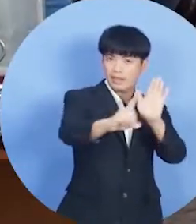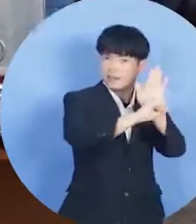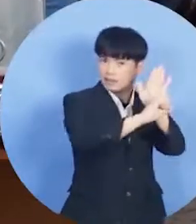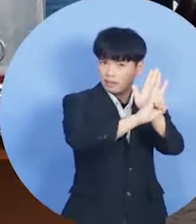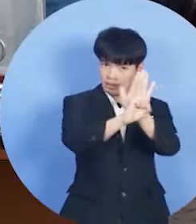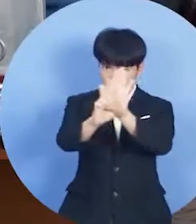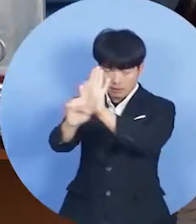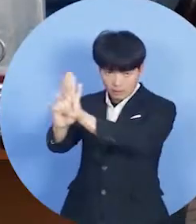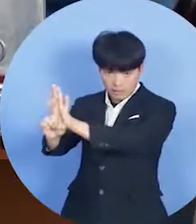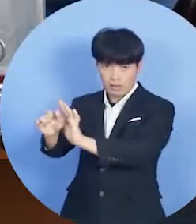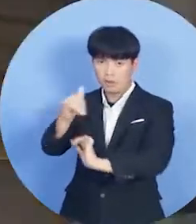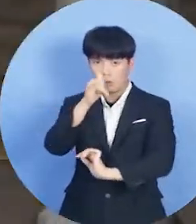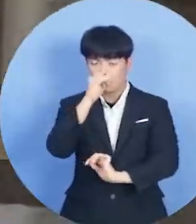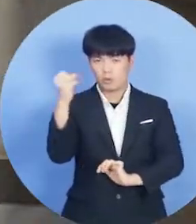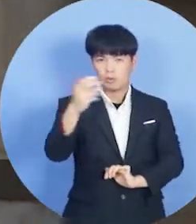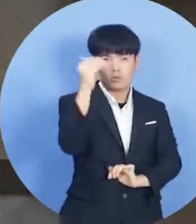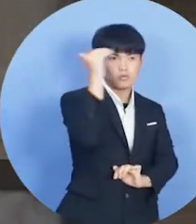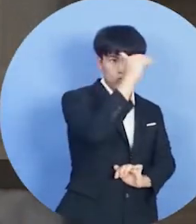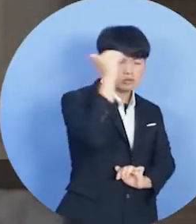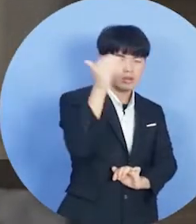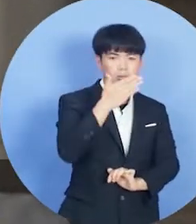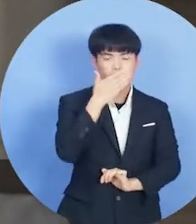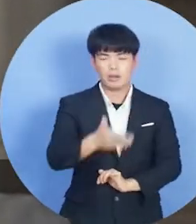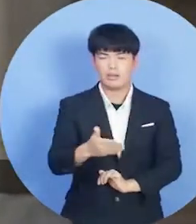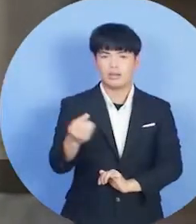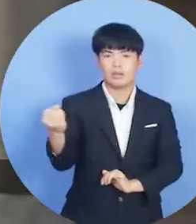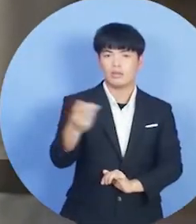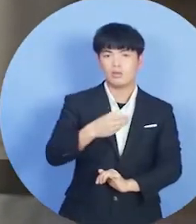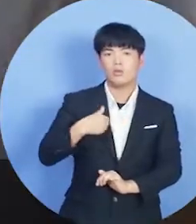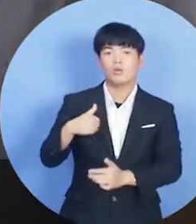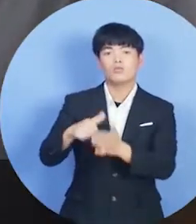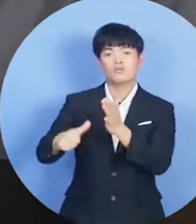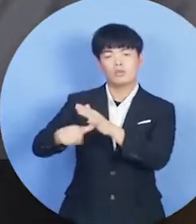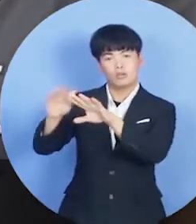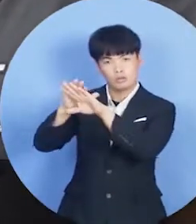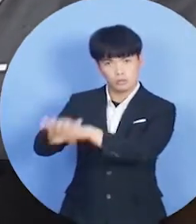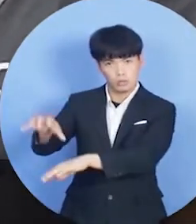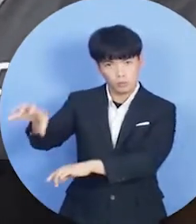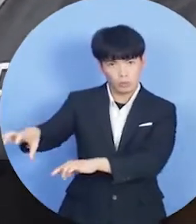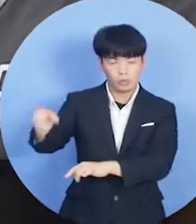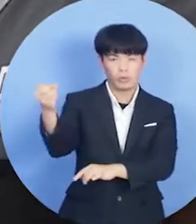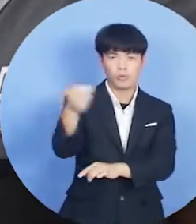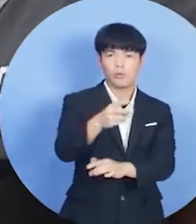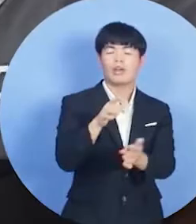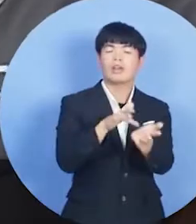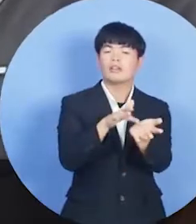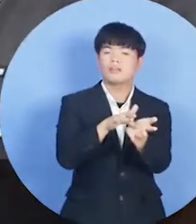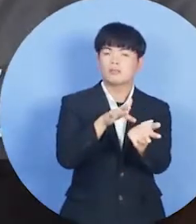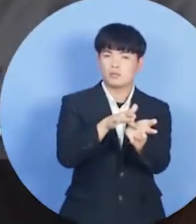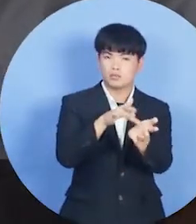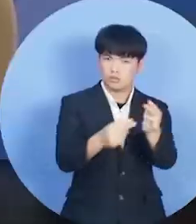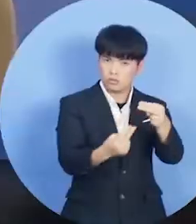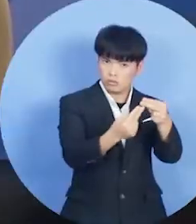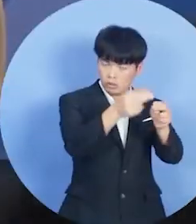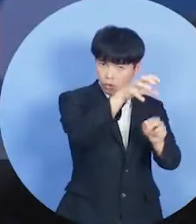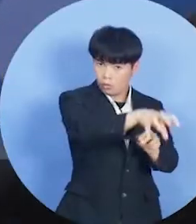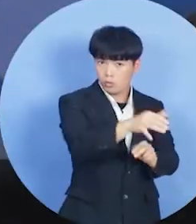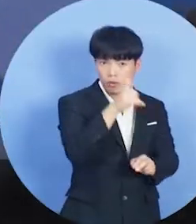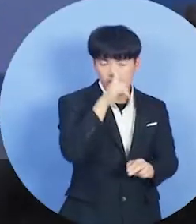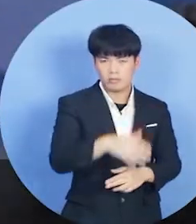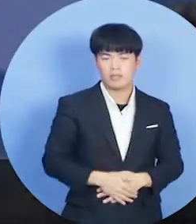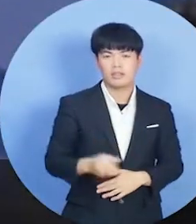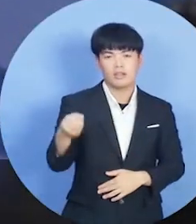팬들이 즐겁게 경기를 관람할 수 있게 했으며 물품 보관함과 보조 배터리 대여 서비스도 제공하고 있습니다. 또한